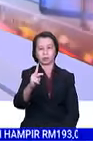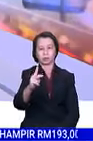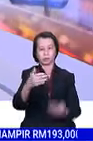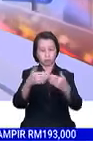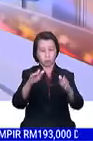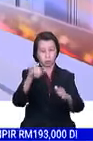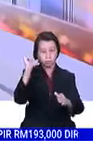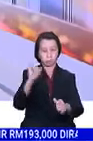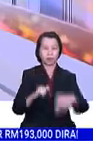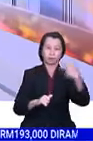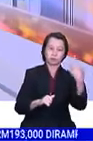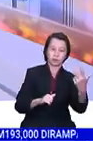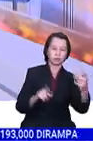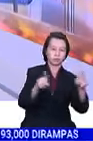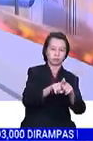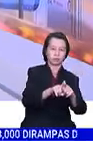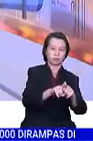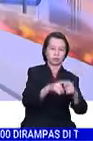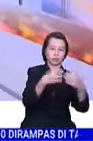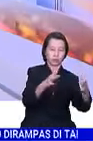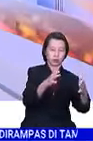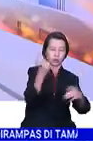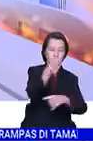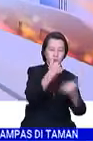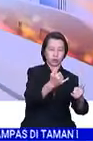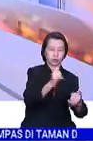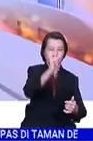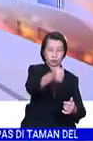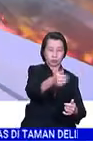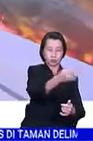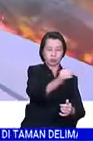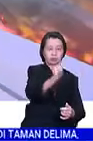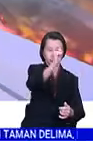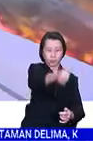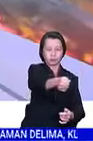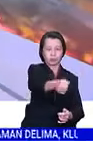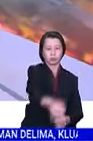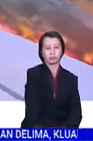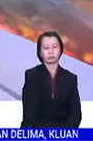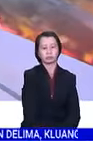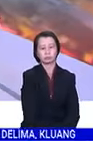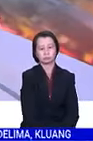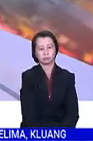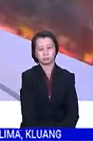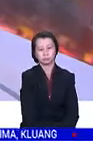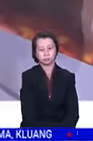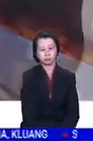semalam. Tiga lagi pusat sama memulakan operasi hari ini, esok dan juga lusa.